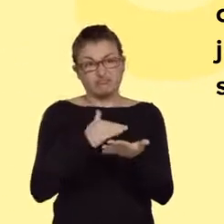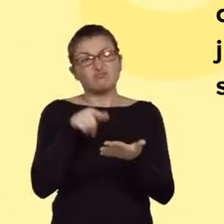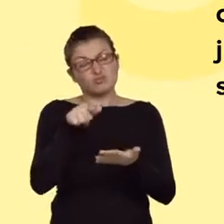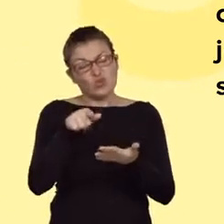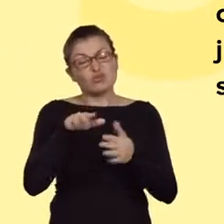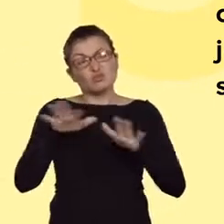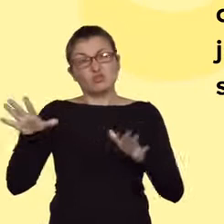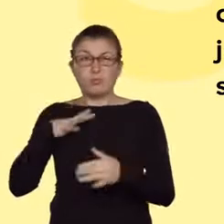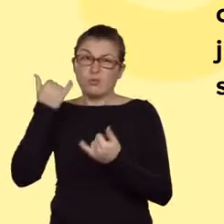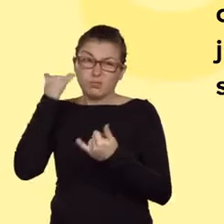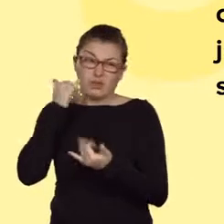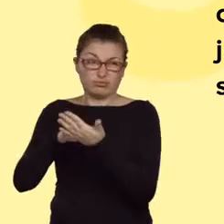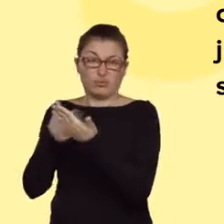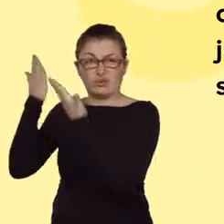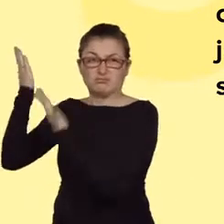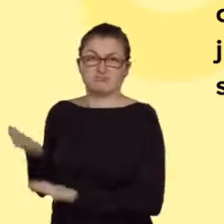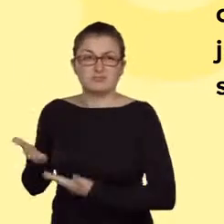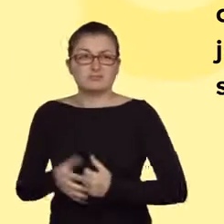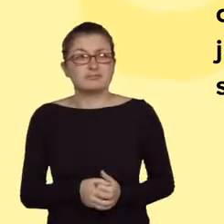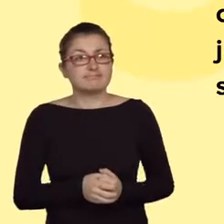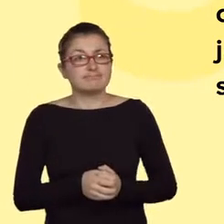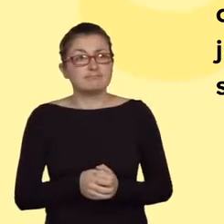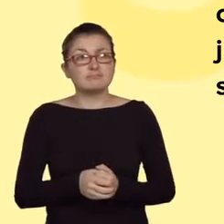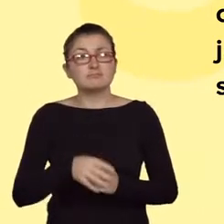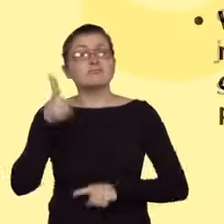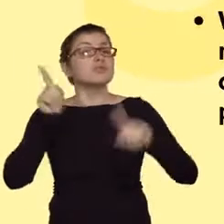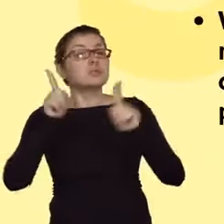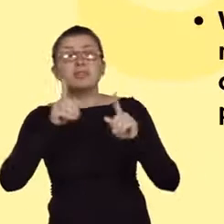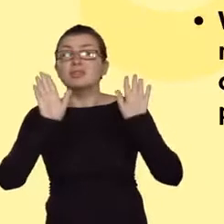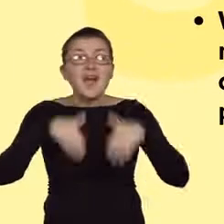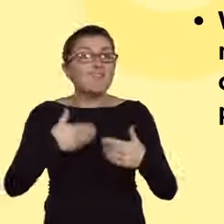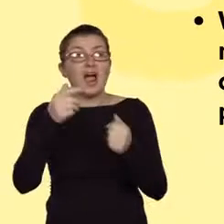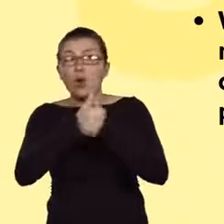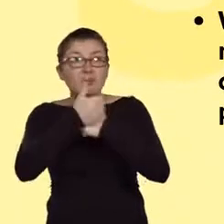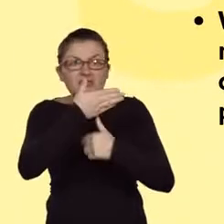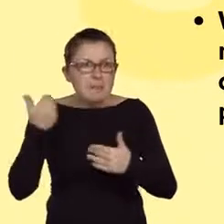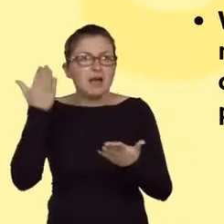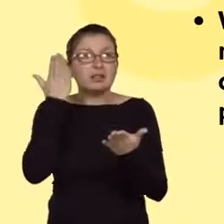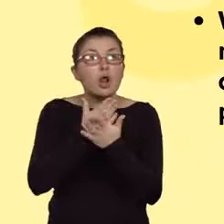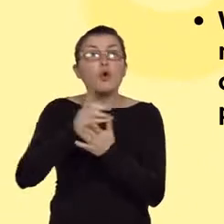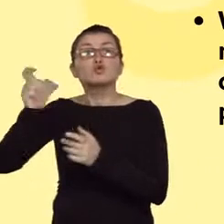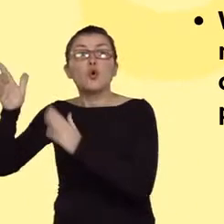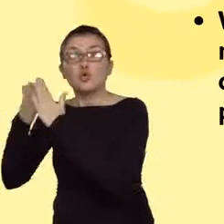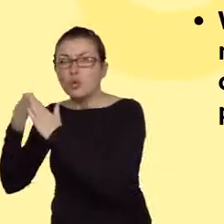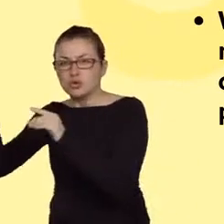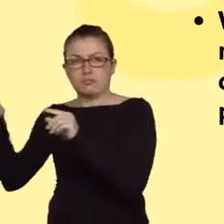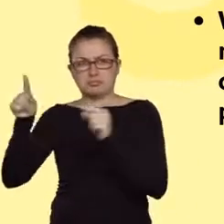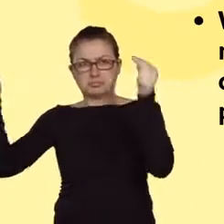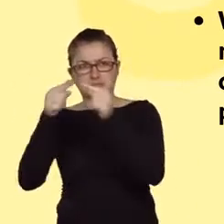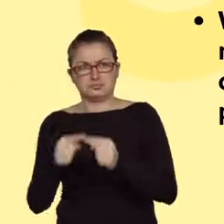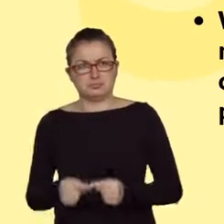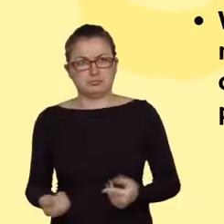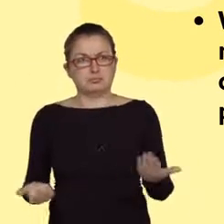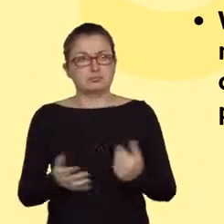ogóle brak argumentów. Pojawia się po prostu odwołanie do utworu. Czasem piszący nie potrafi właściwie argumentować, co